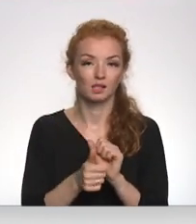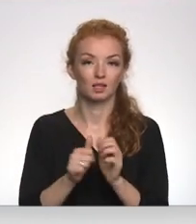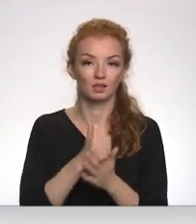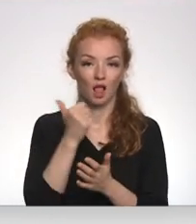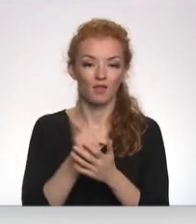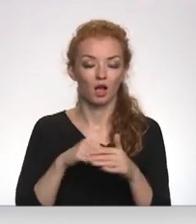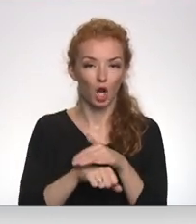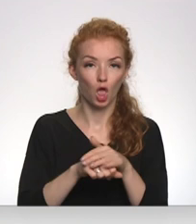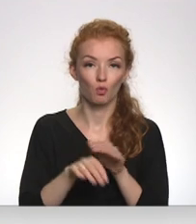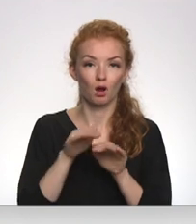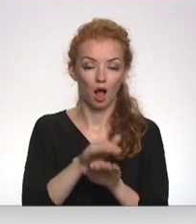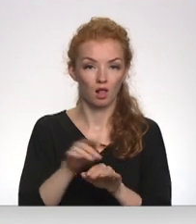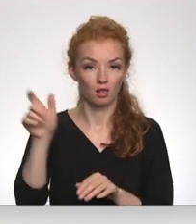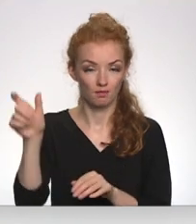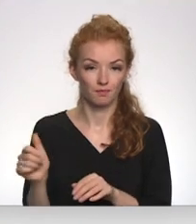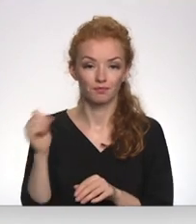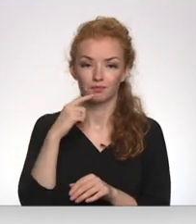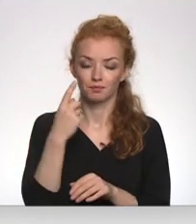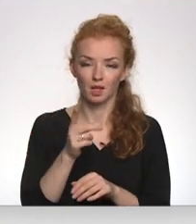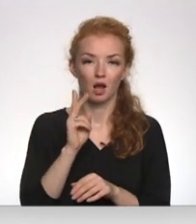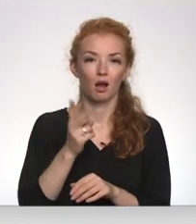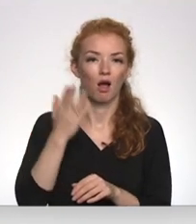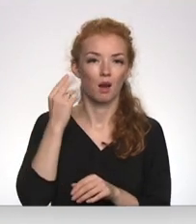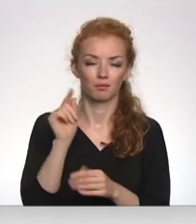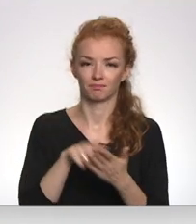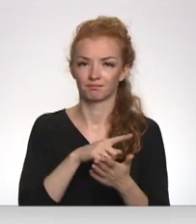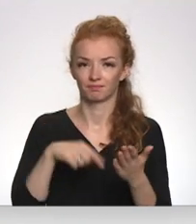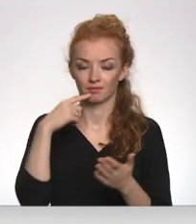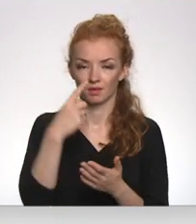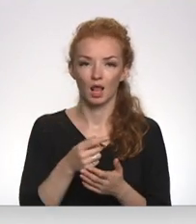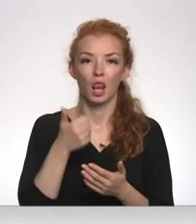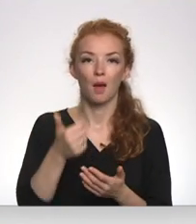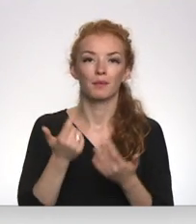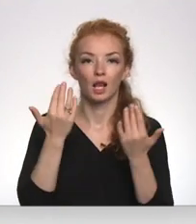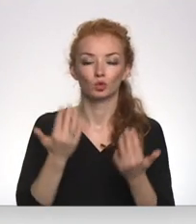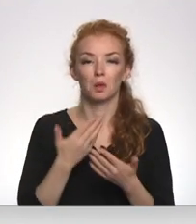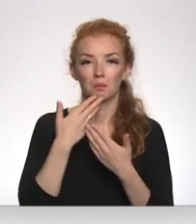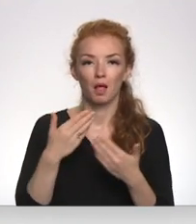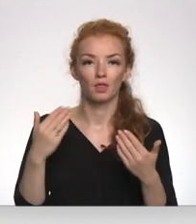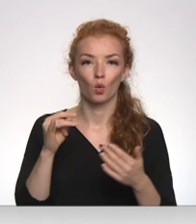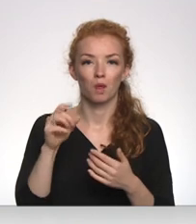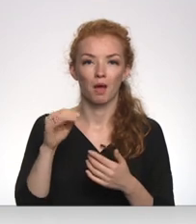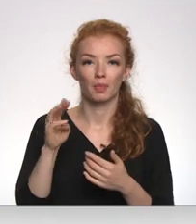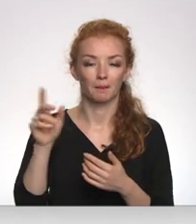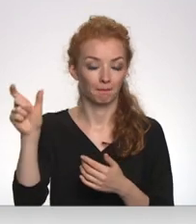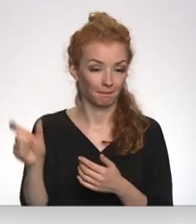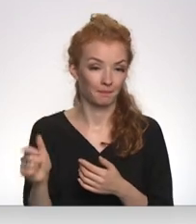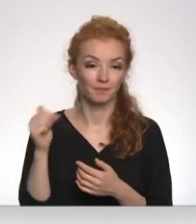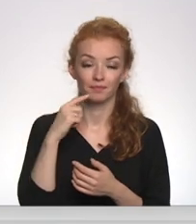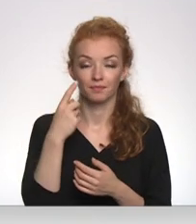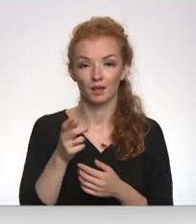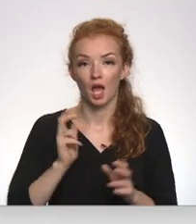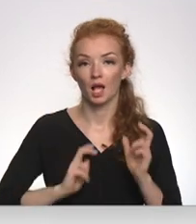krājuma glabātājs, maldīgs gan esot priekšstats, ka labi rezultāti sasniegti pateicoties Kārlim Ulmanim. Kā